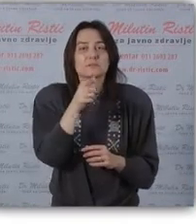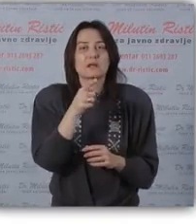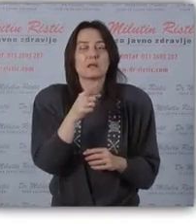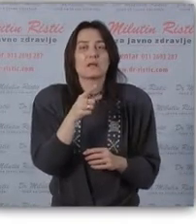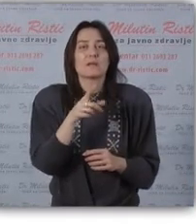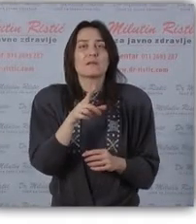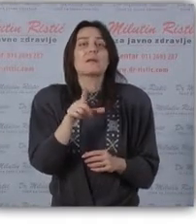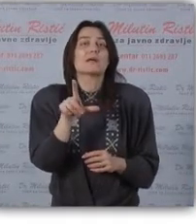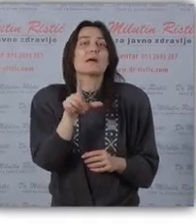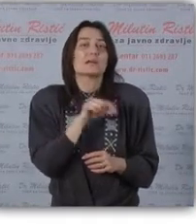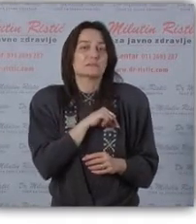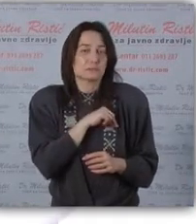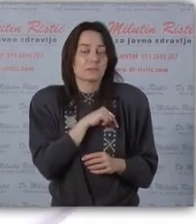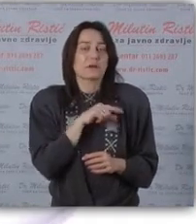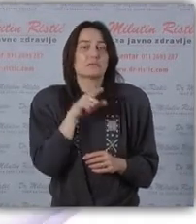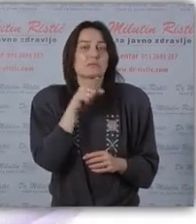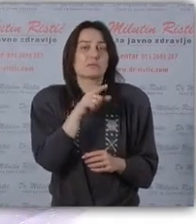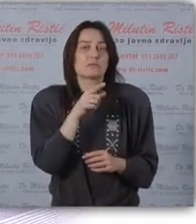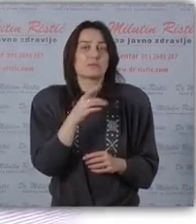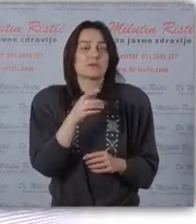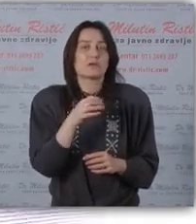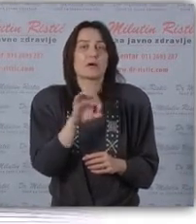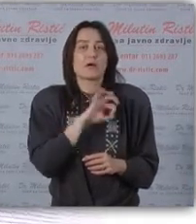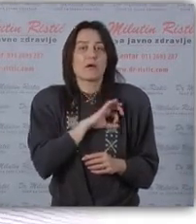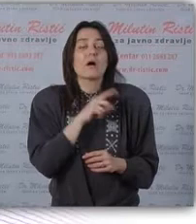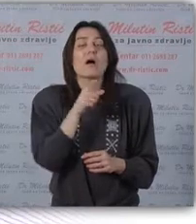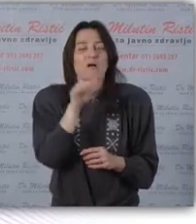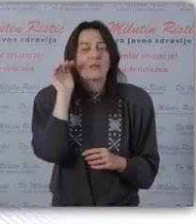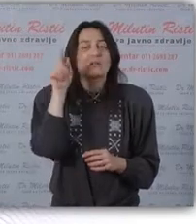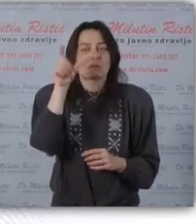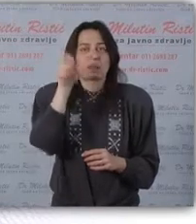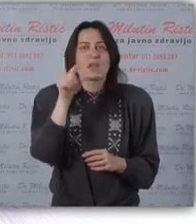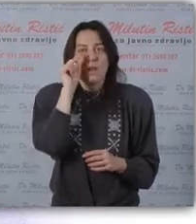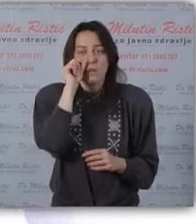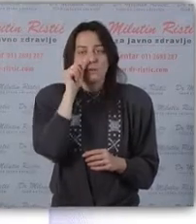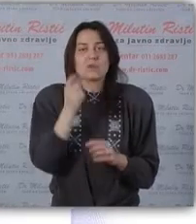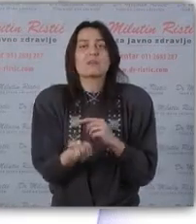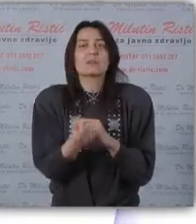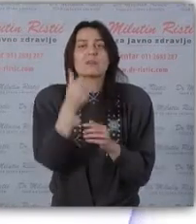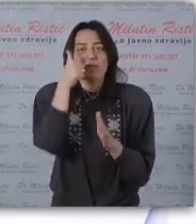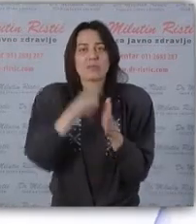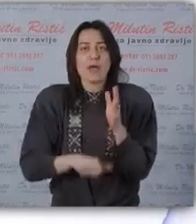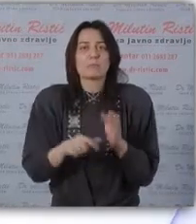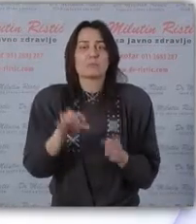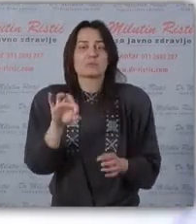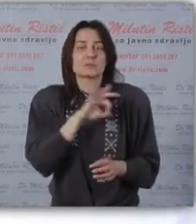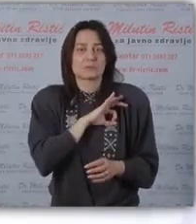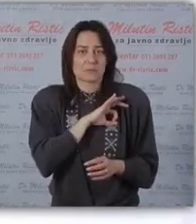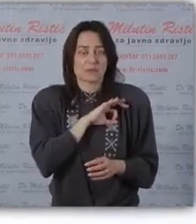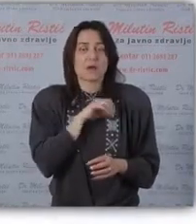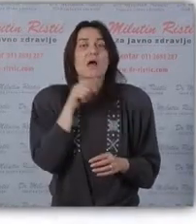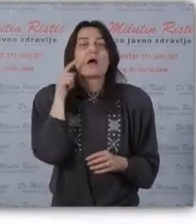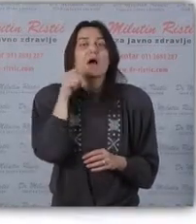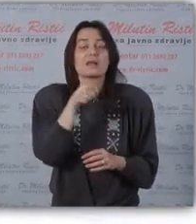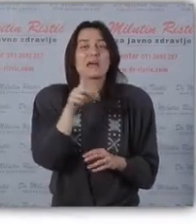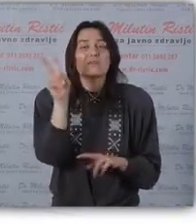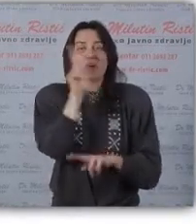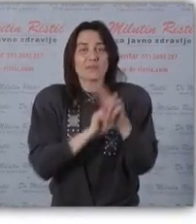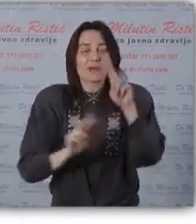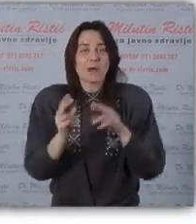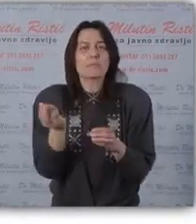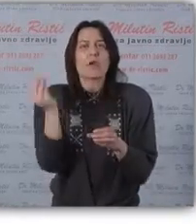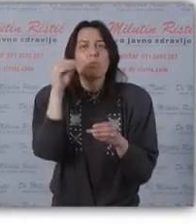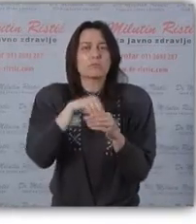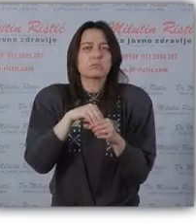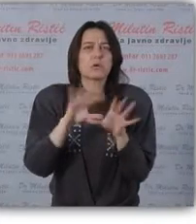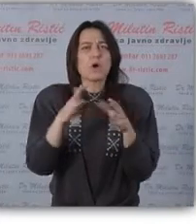i smrtonosan ishod. Najčešće se to i kod takvih ljudi javlja natrasna srčana smrt. I na kraju,